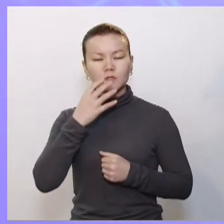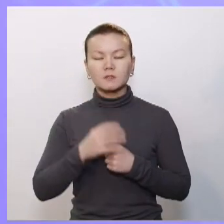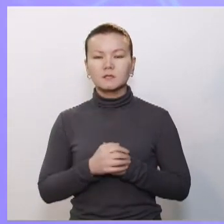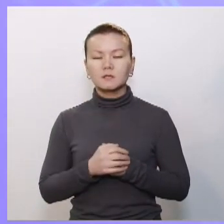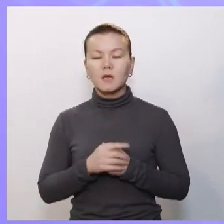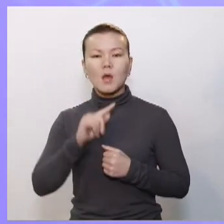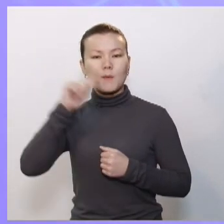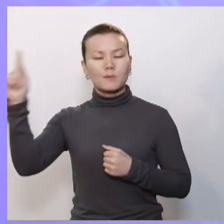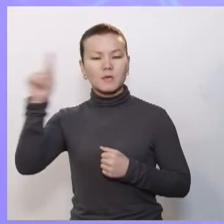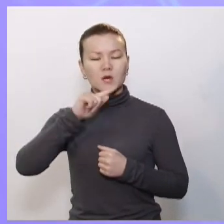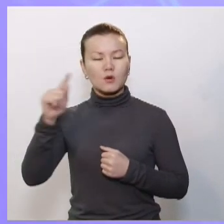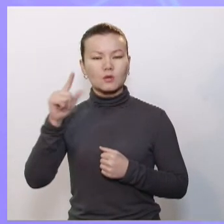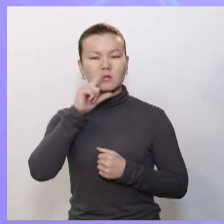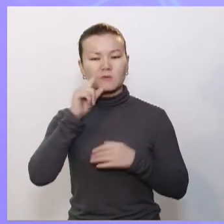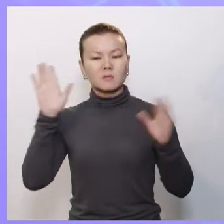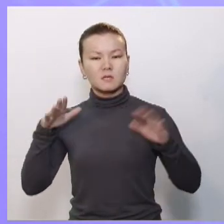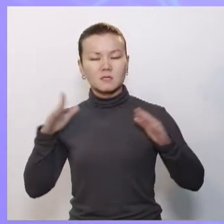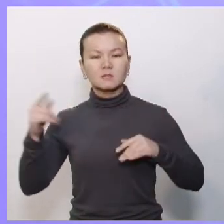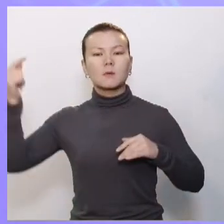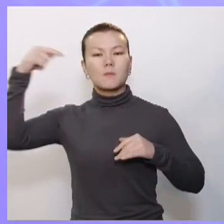Келген куштар келе башташат.